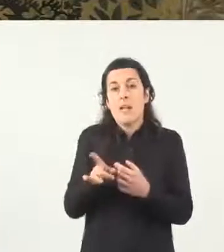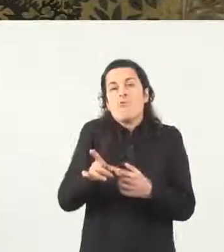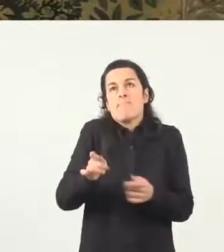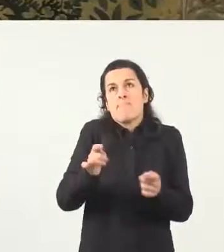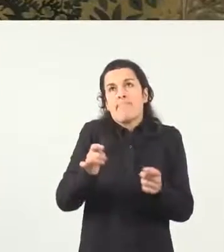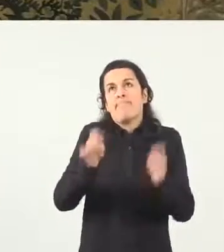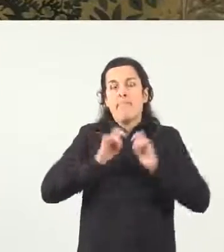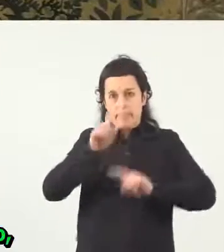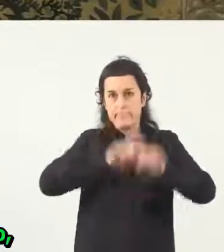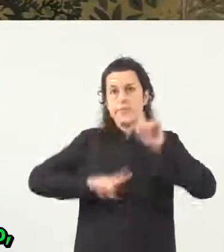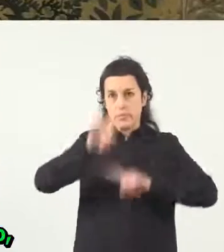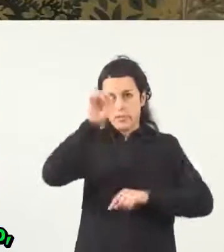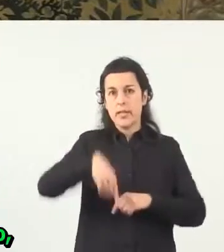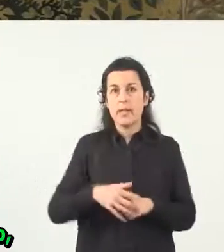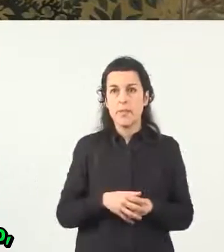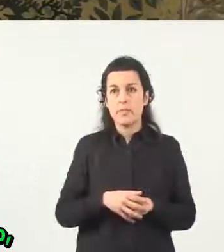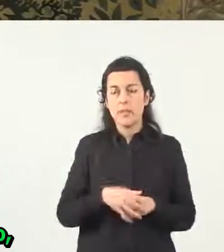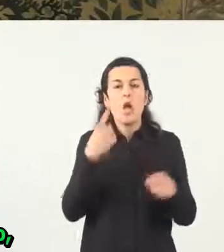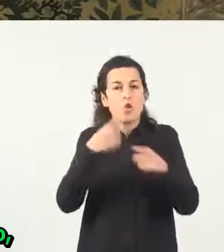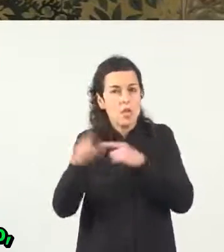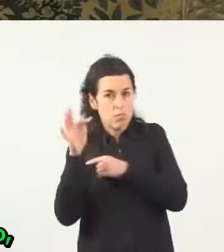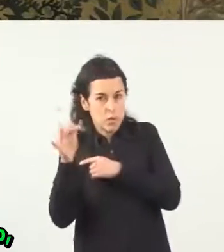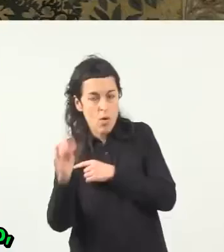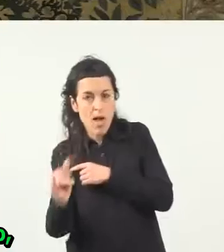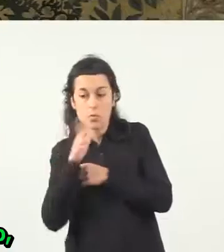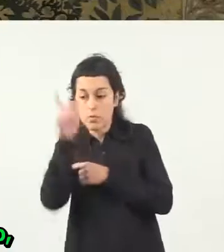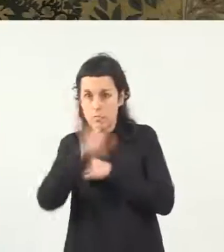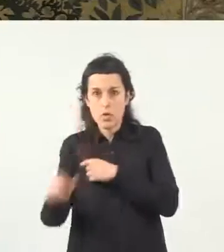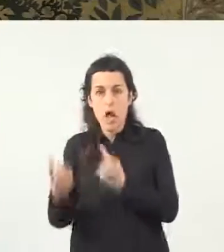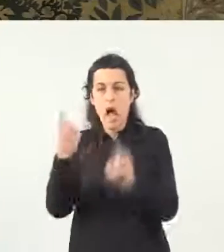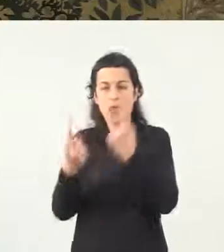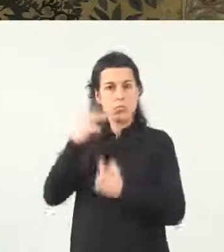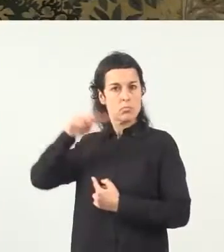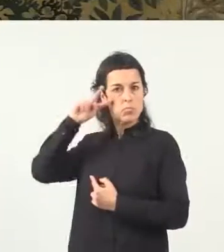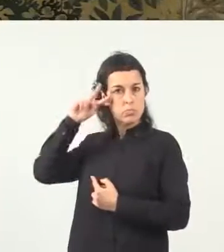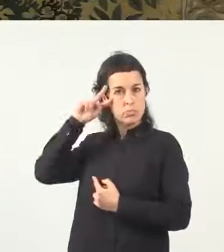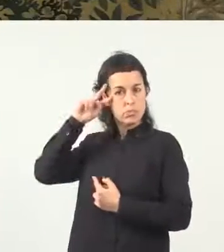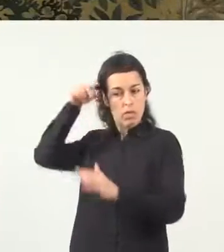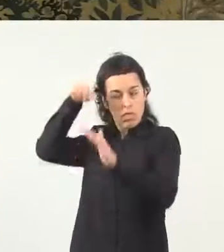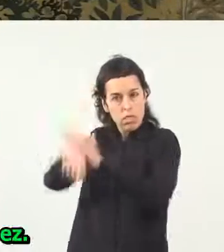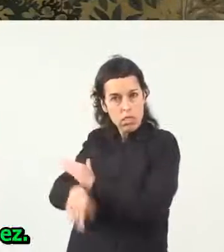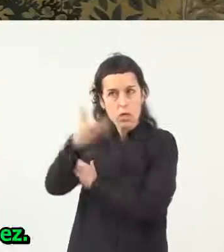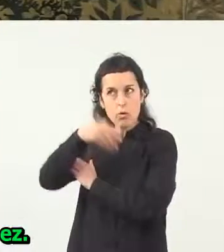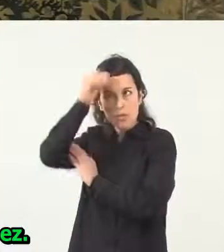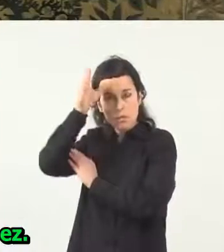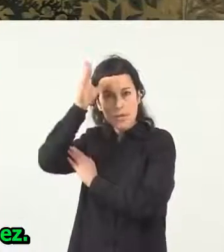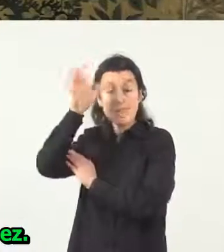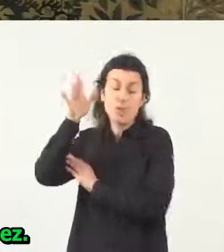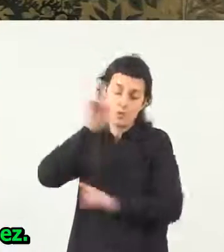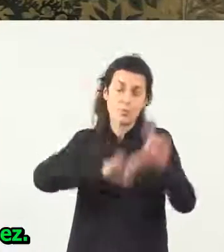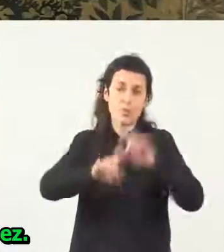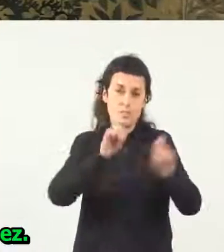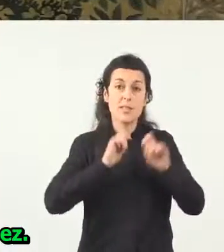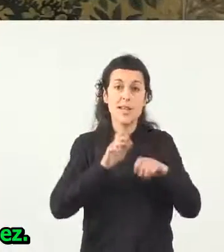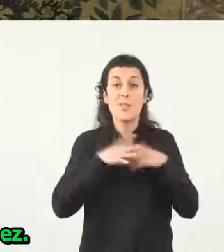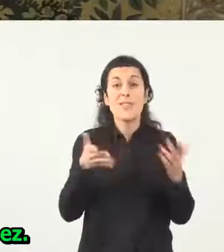problemak. Baditu bere abantailak, jende bat espezializatzen dugulako, baina baditu bere problemak, ze orduan bebai berriro ere